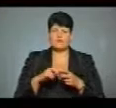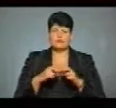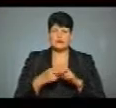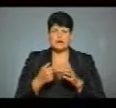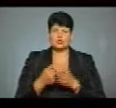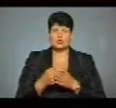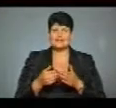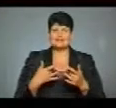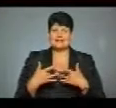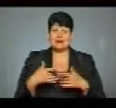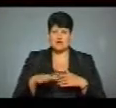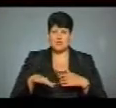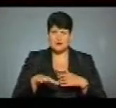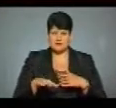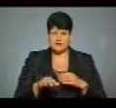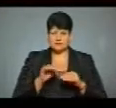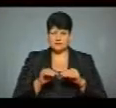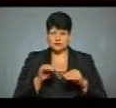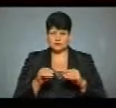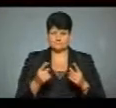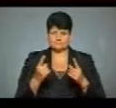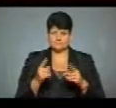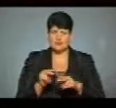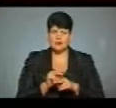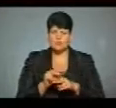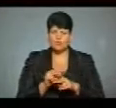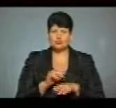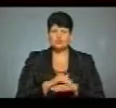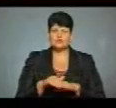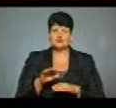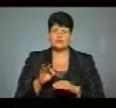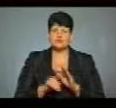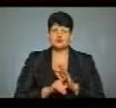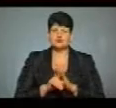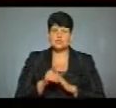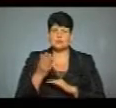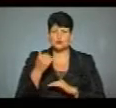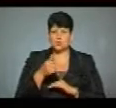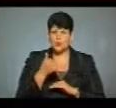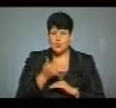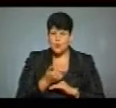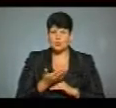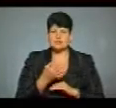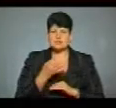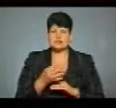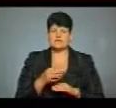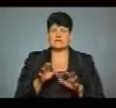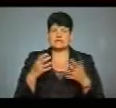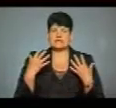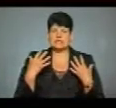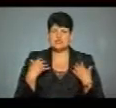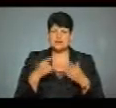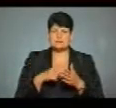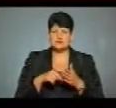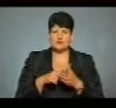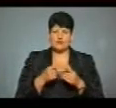Театрального Майдану. Бруківку кладуть під час капітального ремонту вулиці Чорновола, який розпочався минулого року, повідомив начальник міського відділу